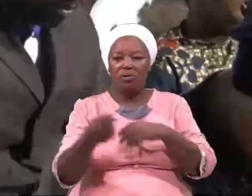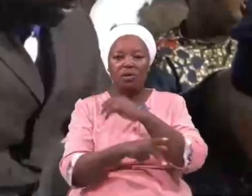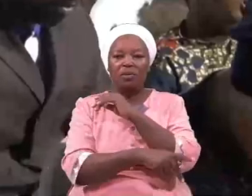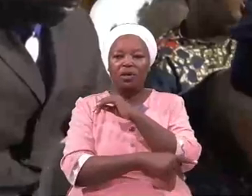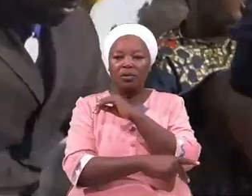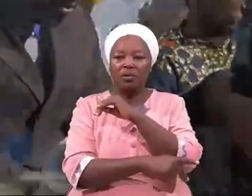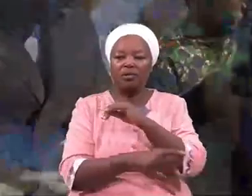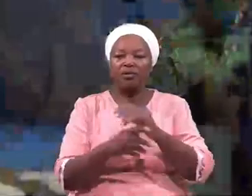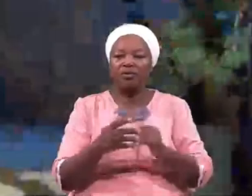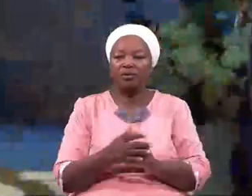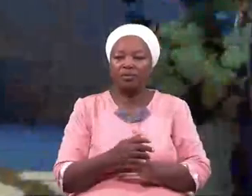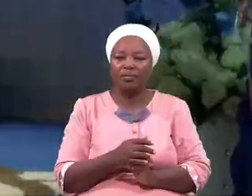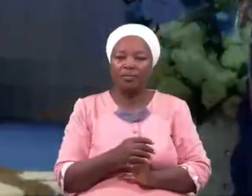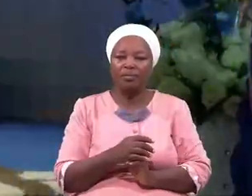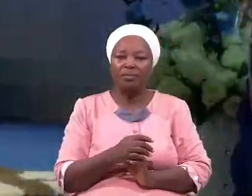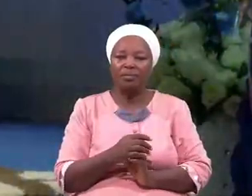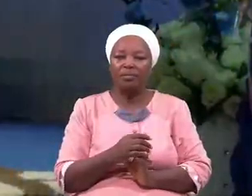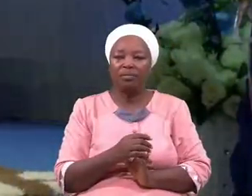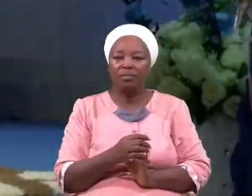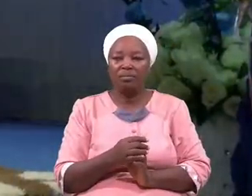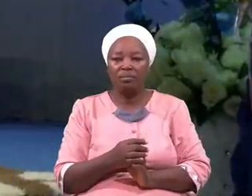C'est la Pâque de l'Éternel.